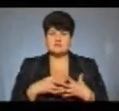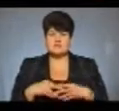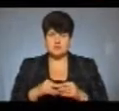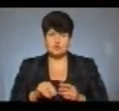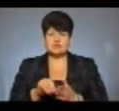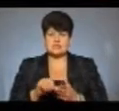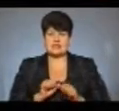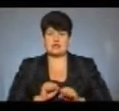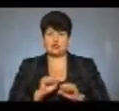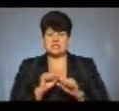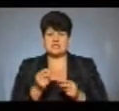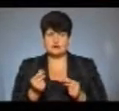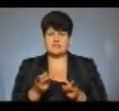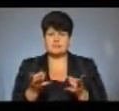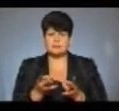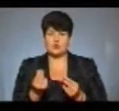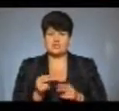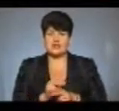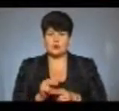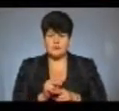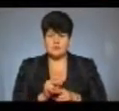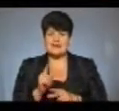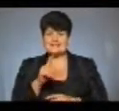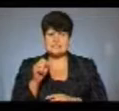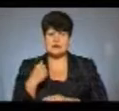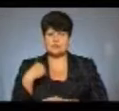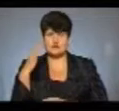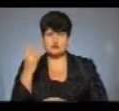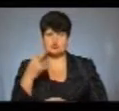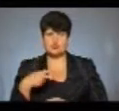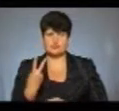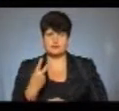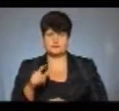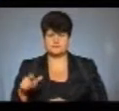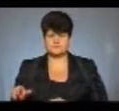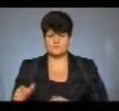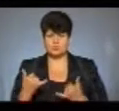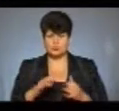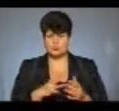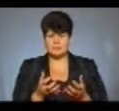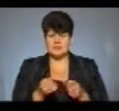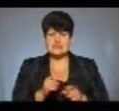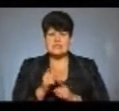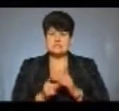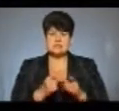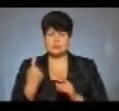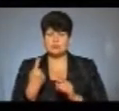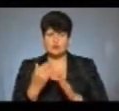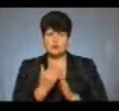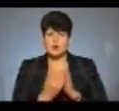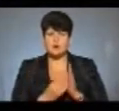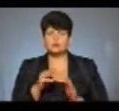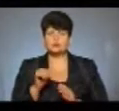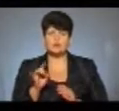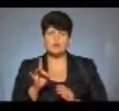Революції Гідності, яким потрібні гроші на лікування. За проголосували 42 депутати. Сьогодні були прийняті зміни до обласної програми «Турбота»